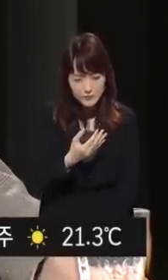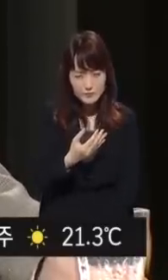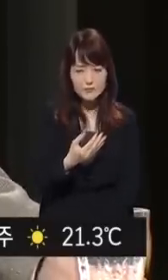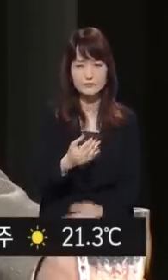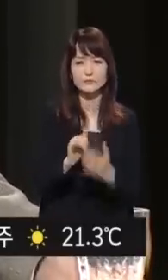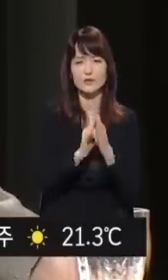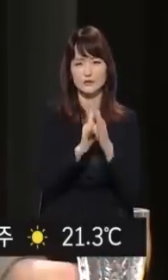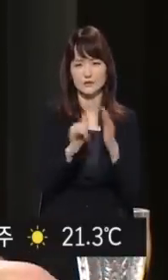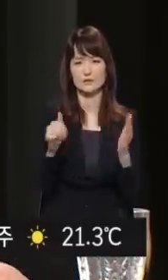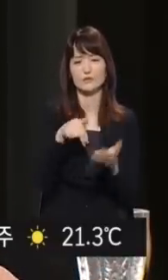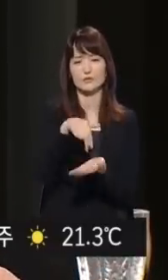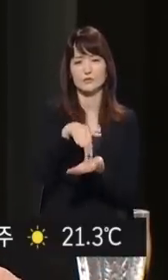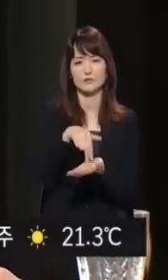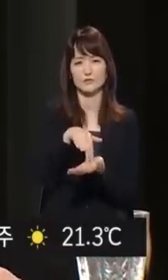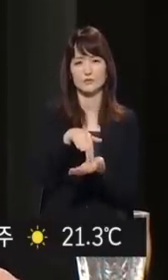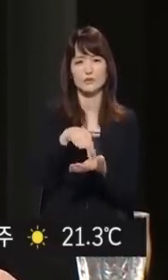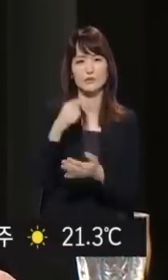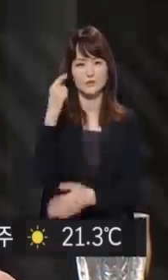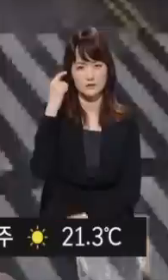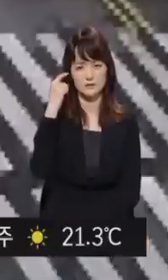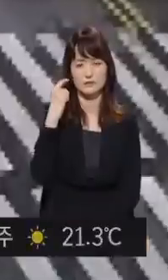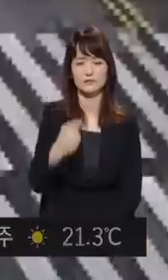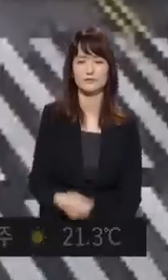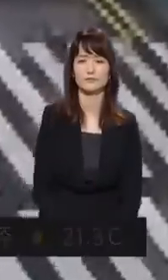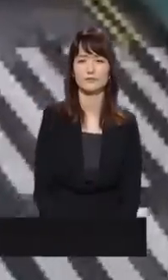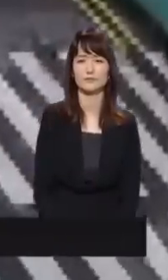그 얘기 잠깐 들어보시죠